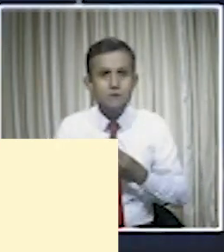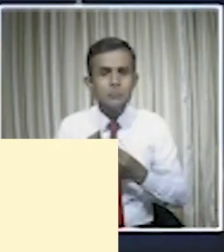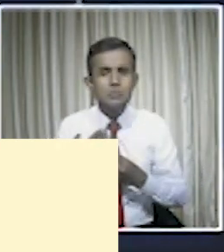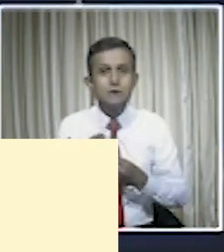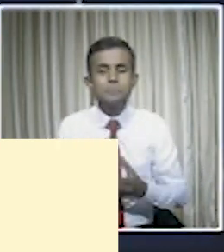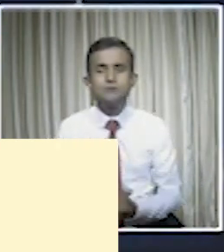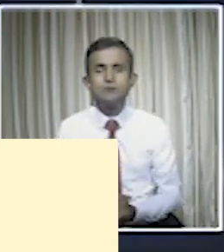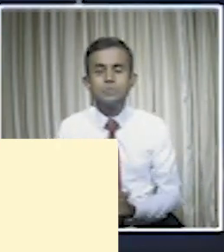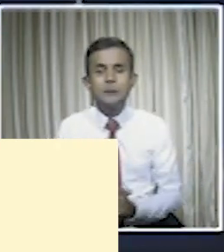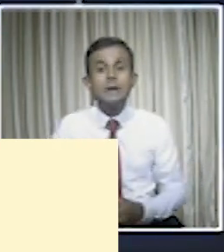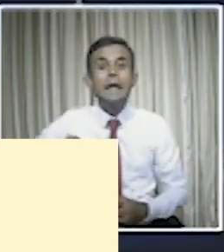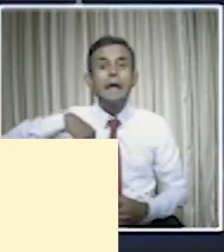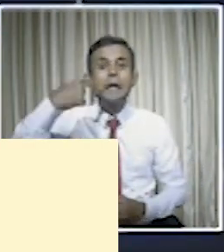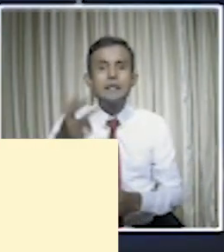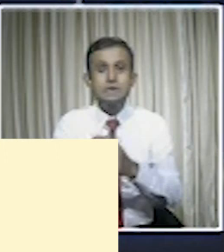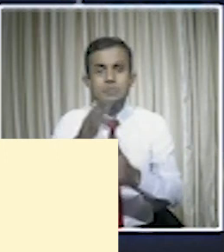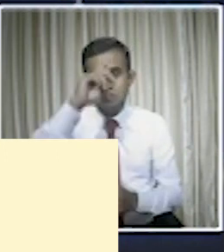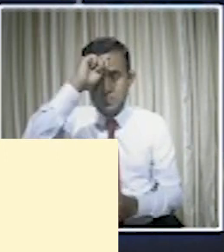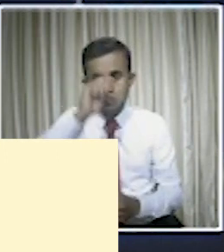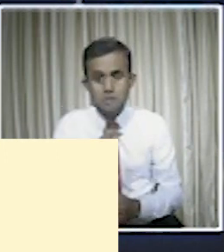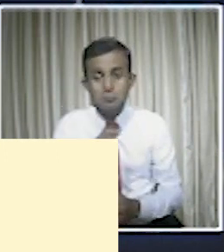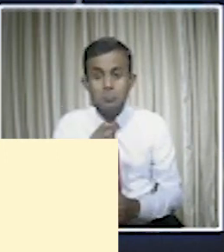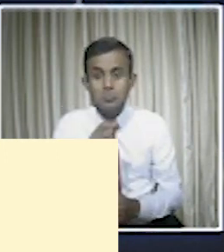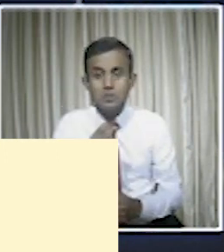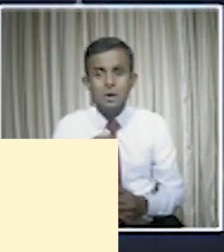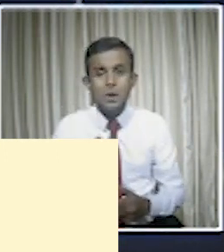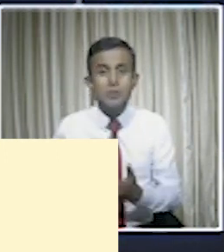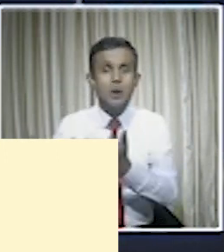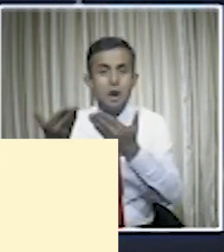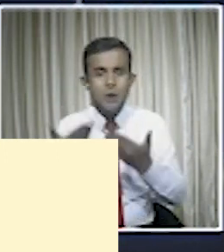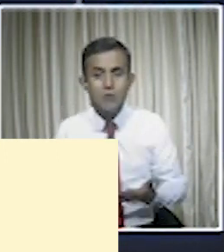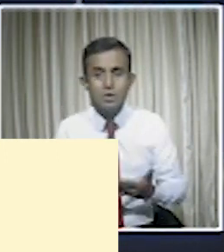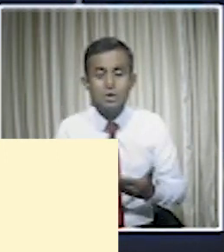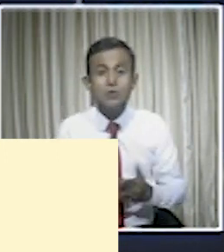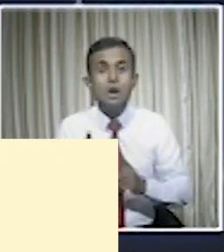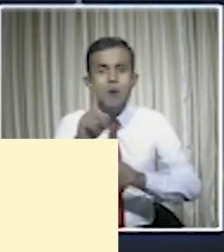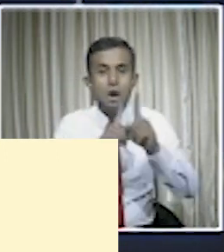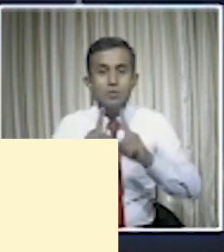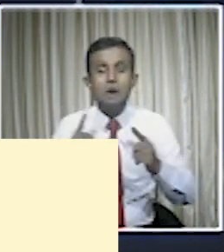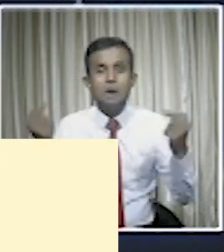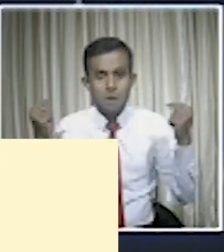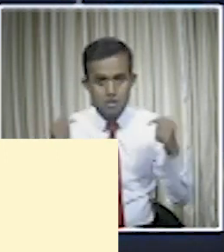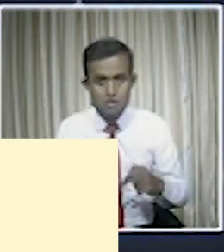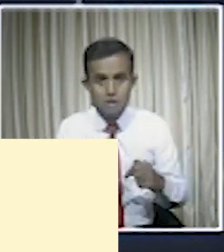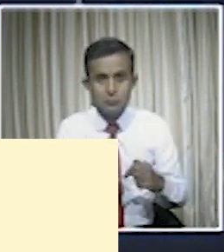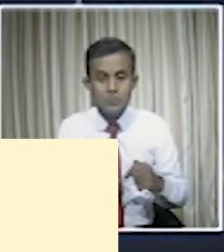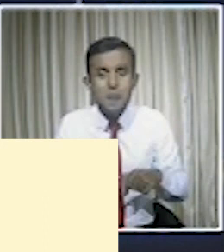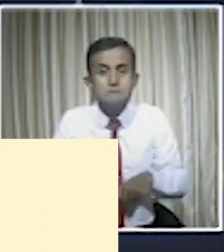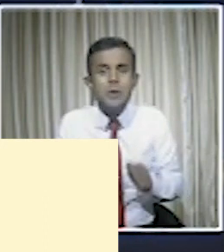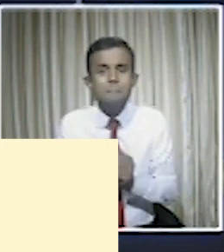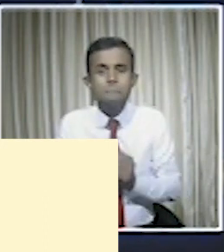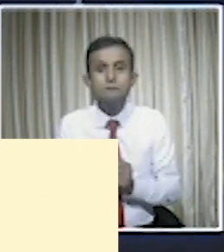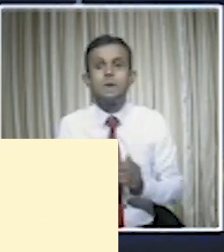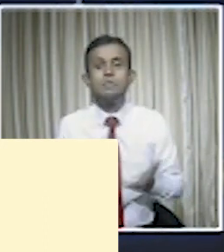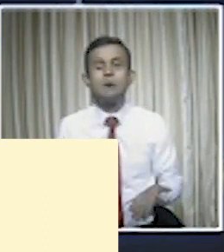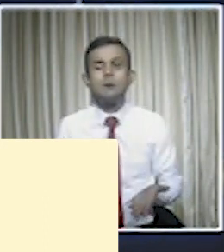தருவதாக தெரிவிக்கப்பட்டது. நாளைய தினம் சர்வகட்சி மாநாட்டிற்கு அழைப்பு விடுக்கப்பட்டுள்ளது. இந்த நிலையில் IMF தொடர்பான அறிக்கை நாடாளுமன்றத்தில் நிதியமைச்சரினால்